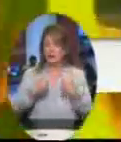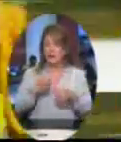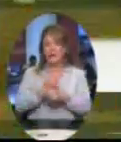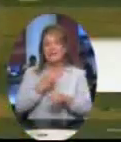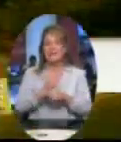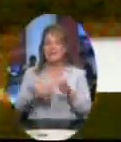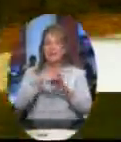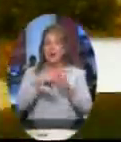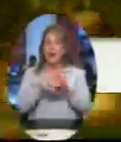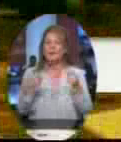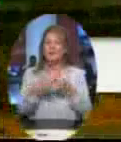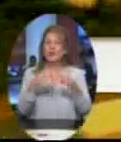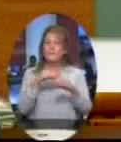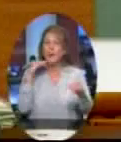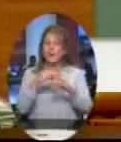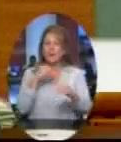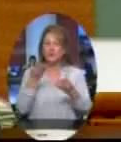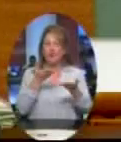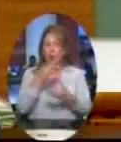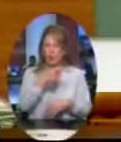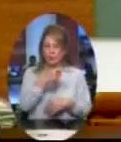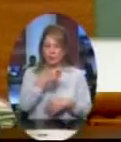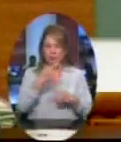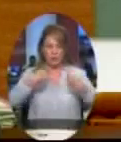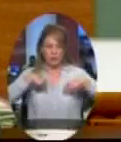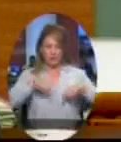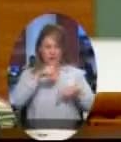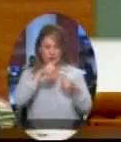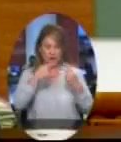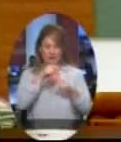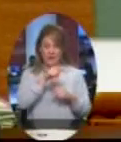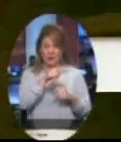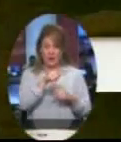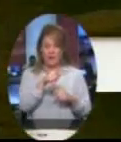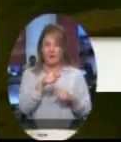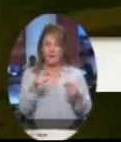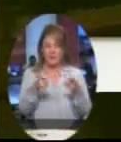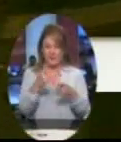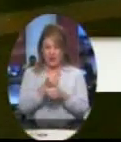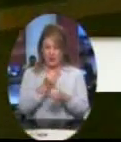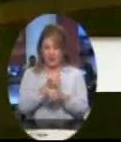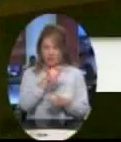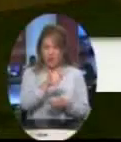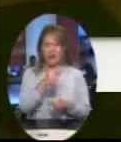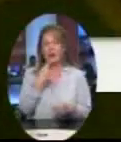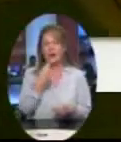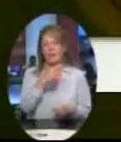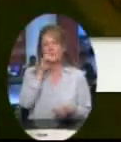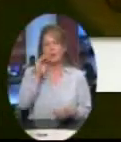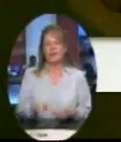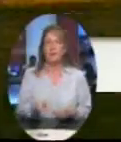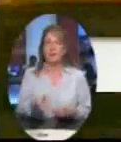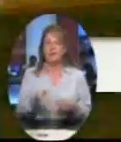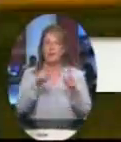בעניין מוניות השירות. יושב ראש הוועדה, חבר הכנסת איתן כבל מהמחנה הציוני, הביע את התנגדותו